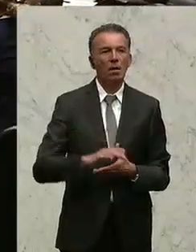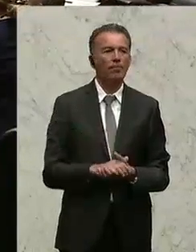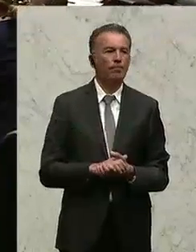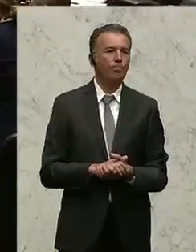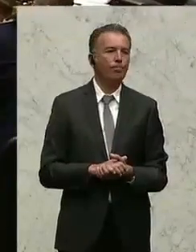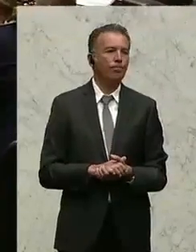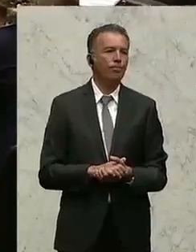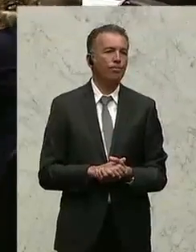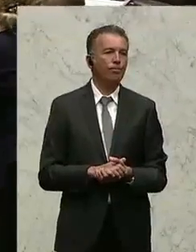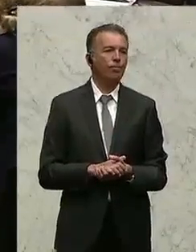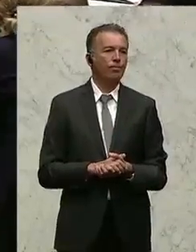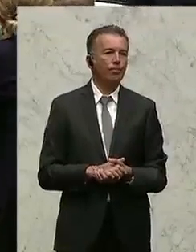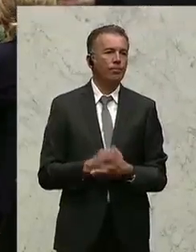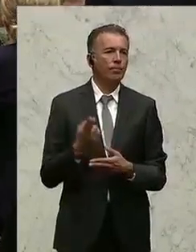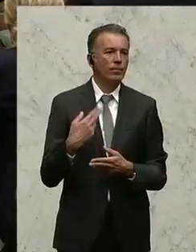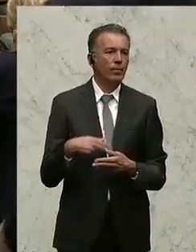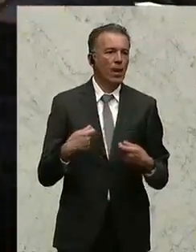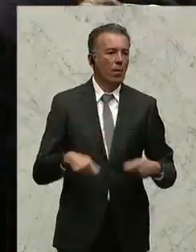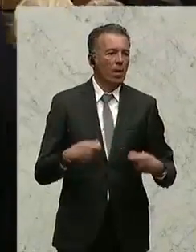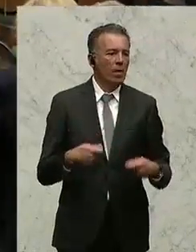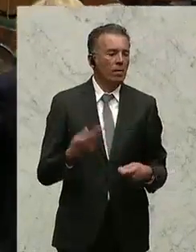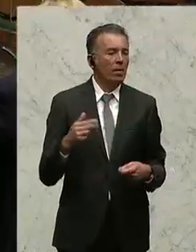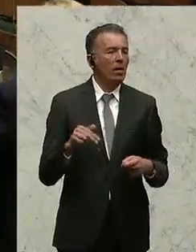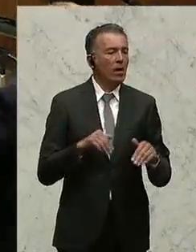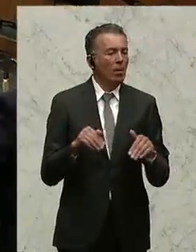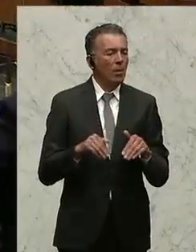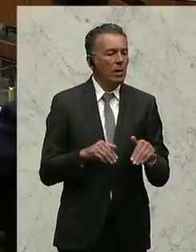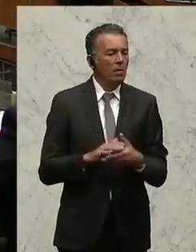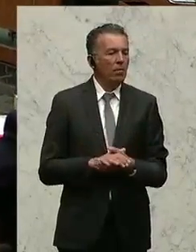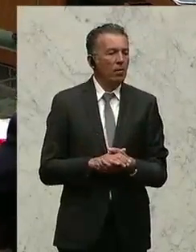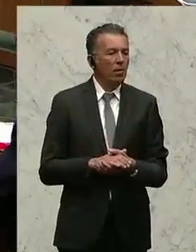FPÖ. Man müsse kontrollieren, welches Frauenbild in Moscheen verbreitet werde.